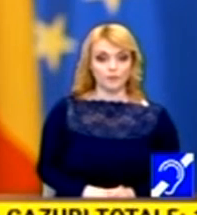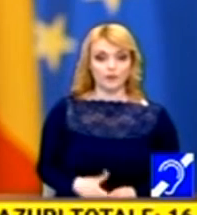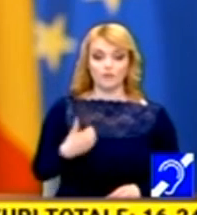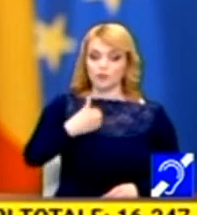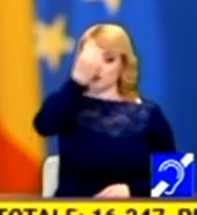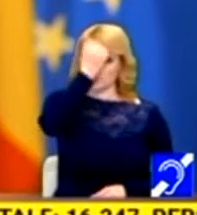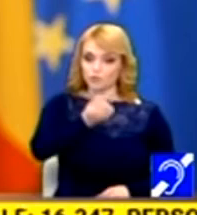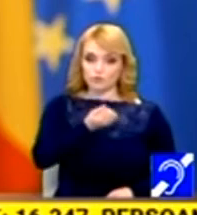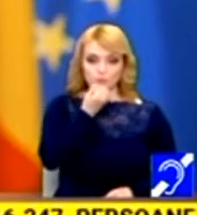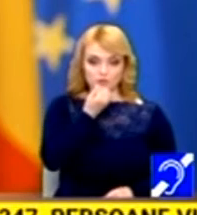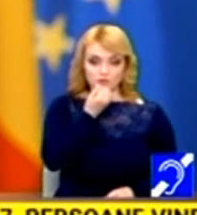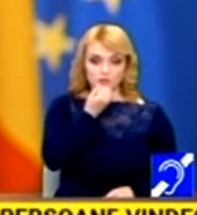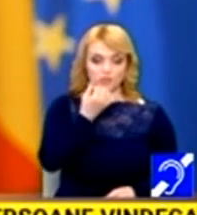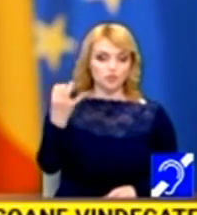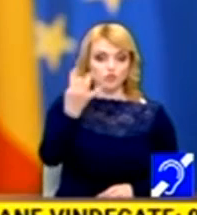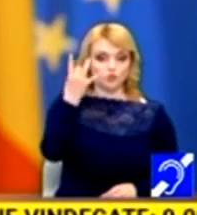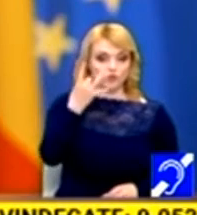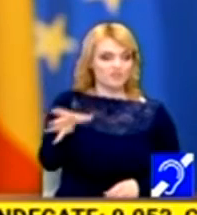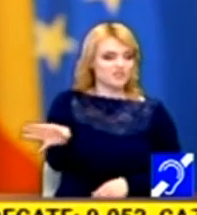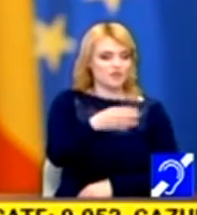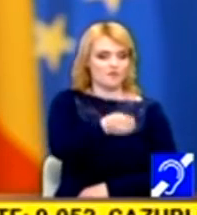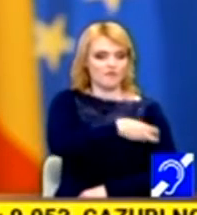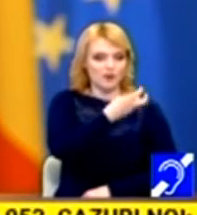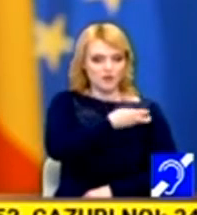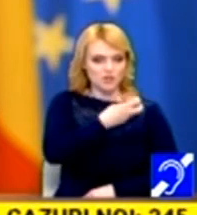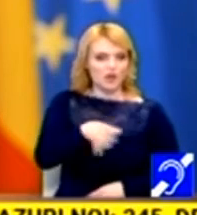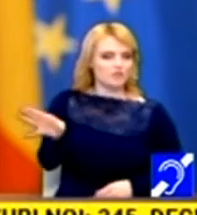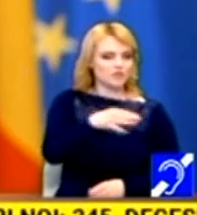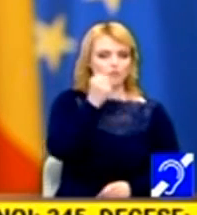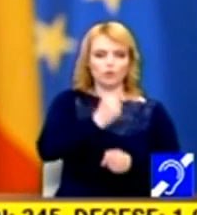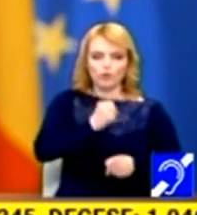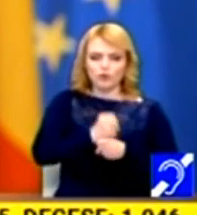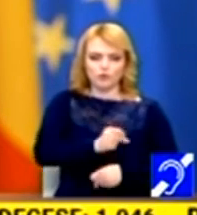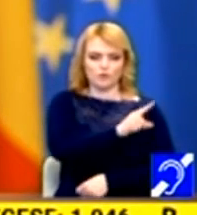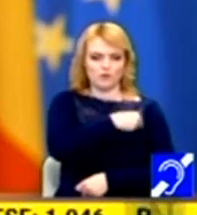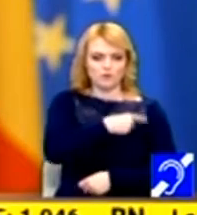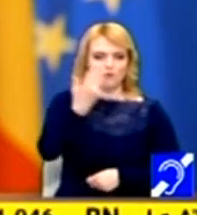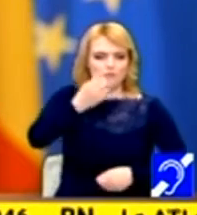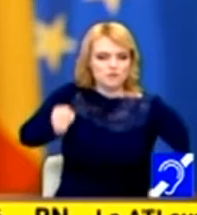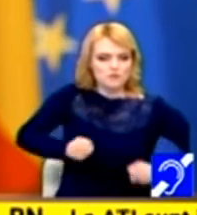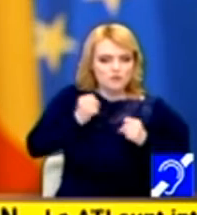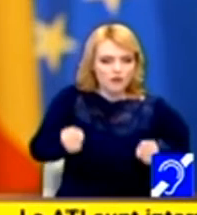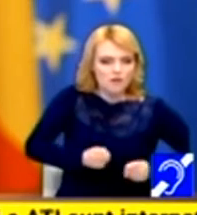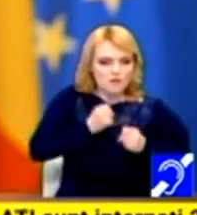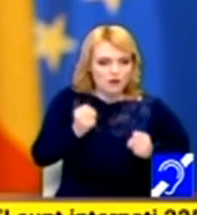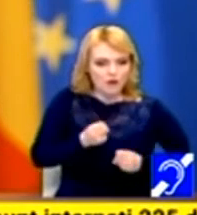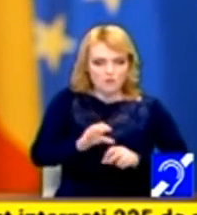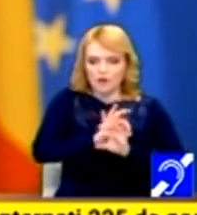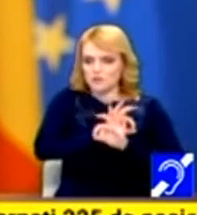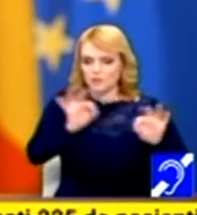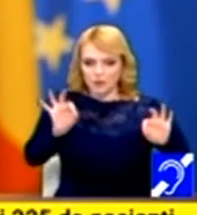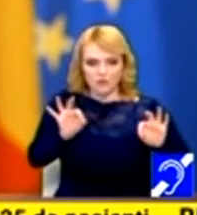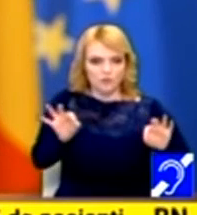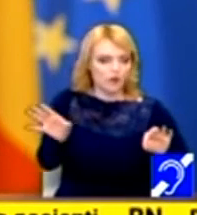Vreau să mulțumesc încă o dată medicilor și personalului medical pentru eforturile extraordinare din